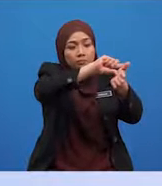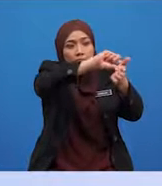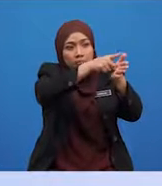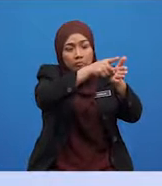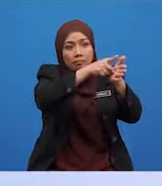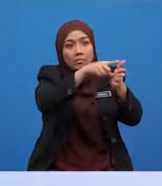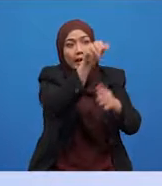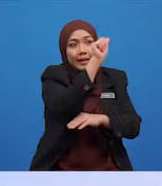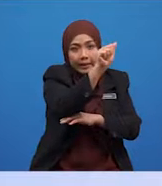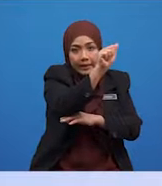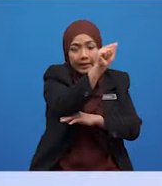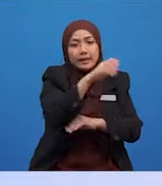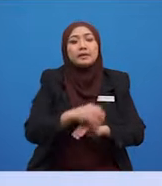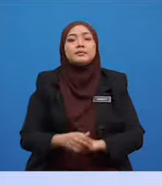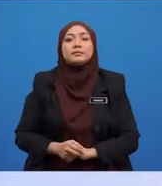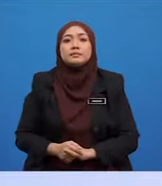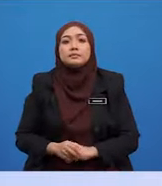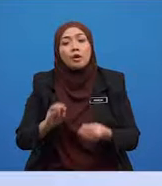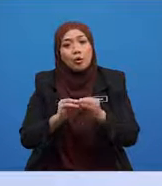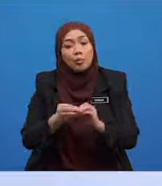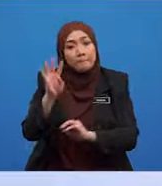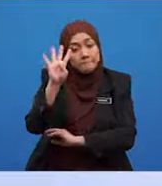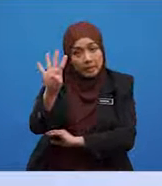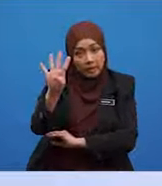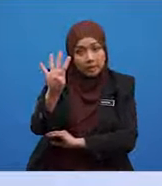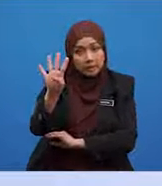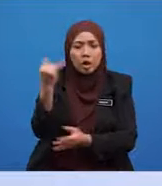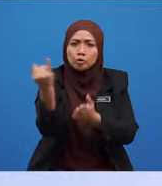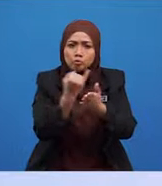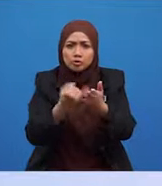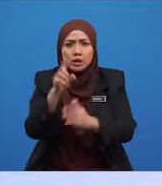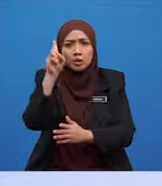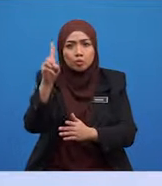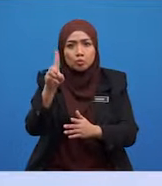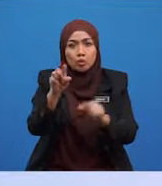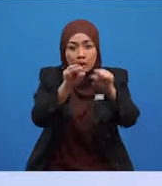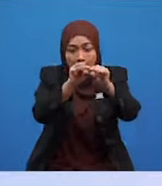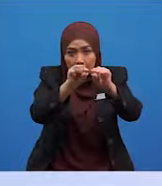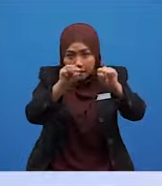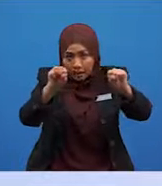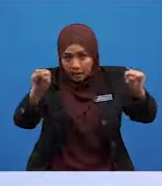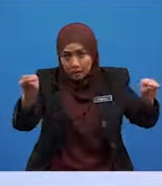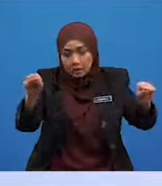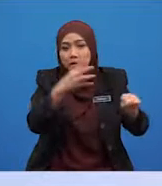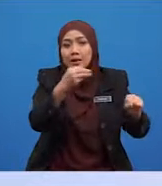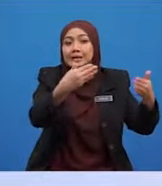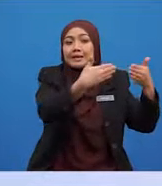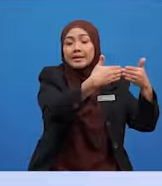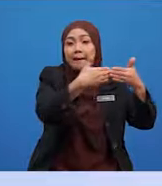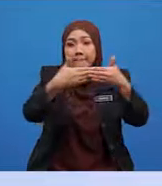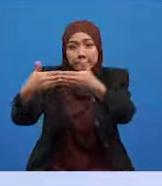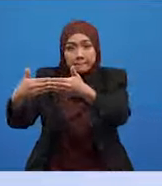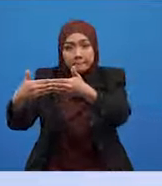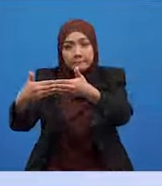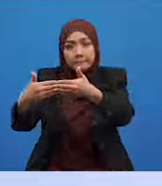titik A. Langkah keempat, lukis satu garis lurus dengan menyambung titik